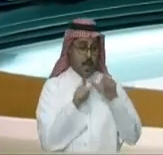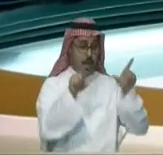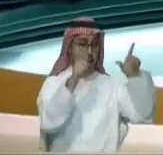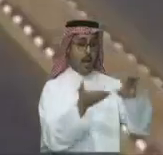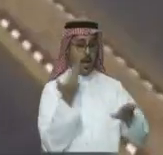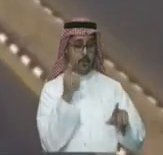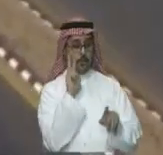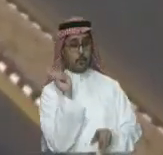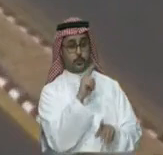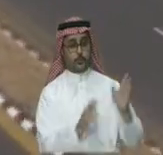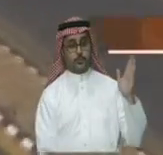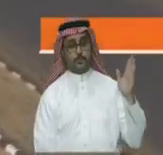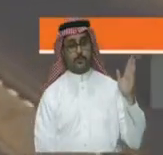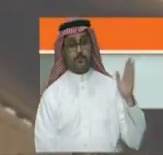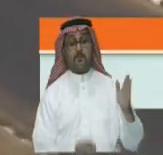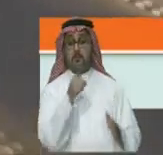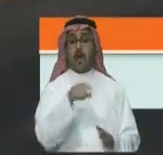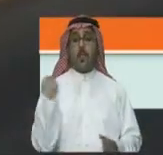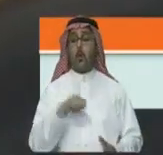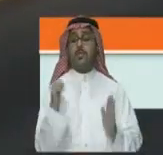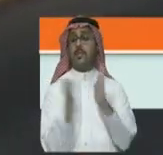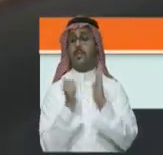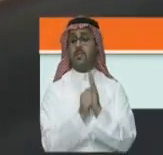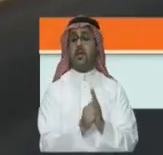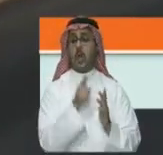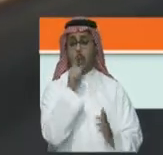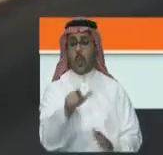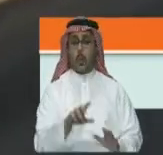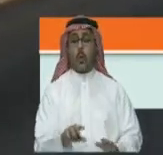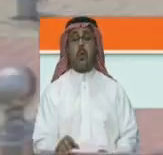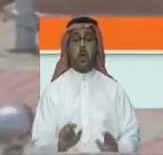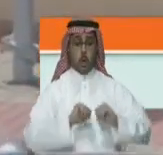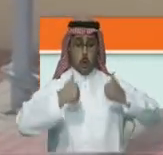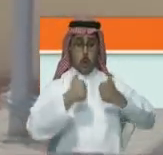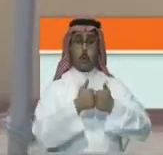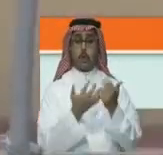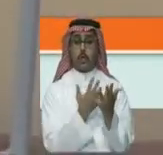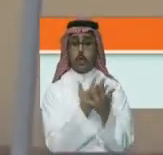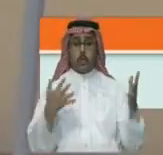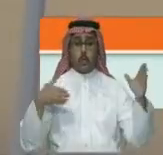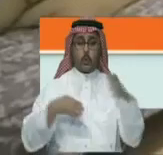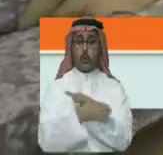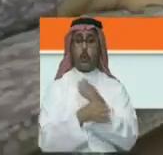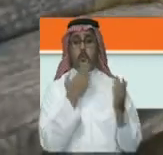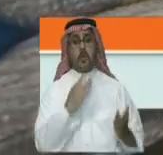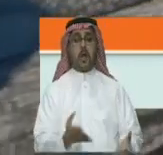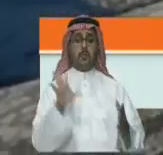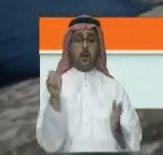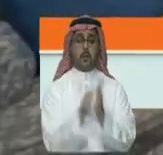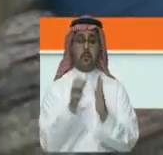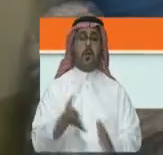الفاصل: في إحصائية جديدة للإسكان، 4 أسر تسكن منزلها كل ساعة